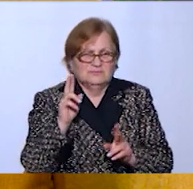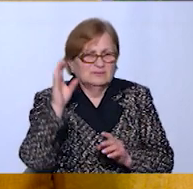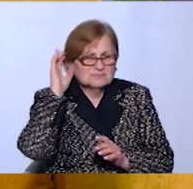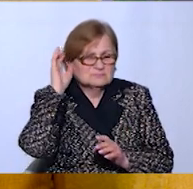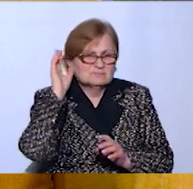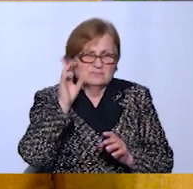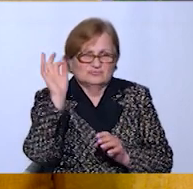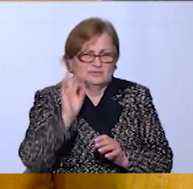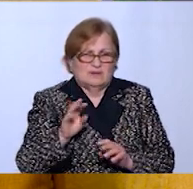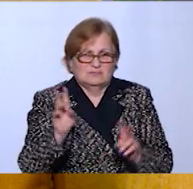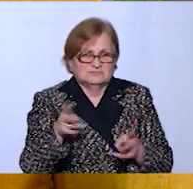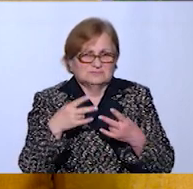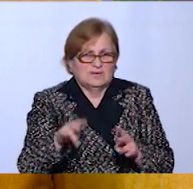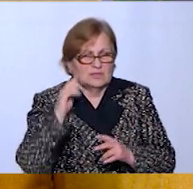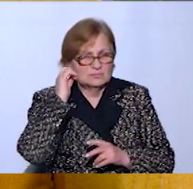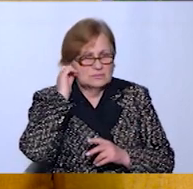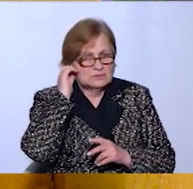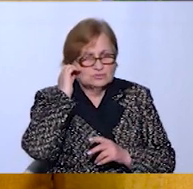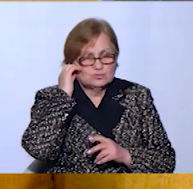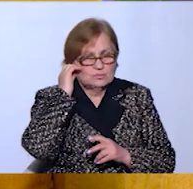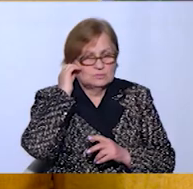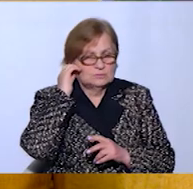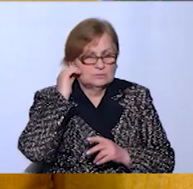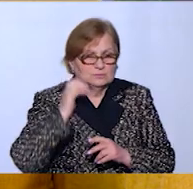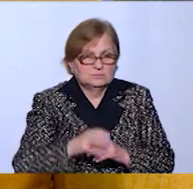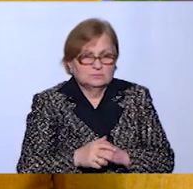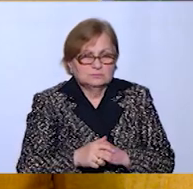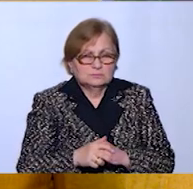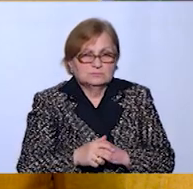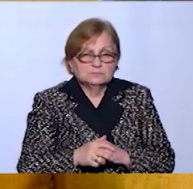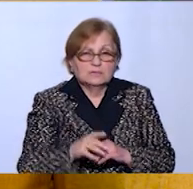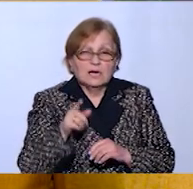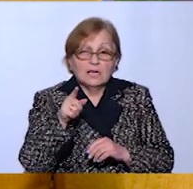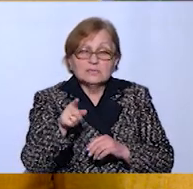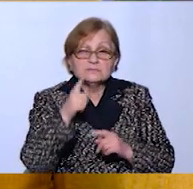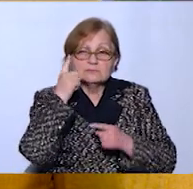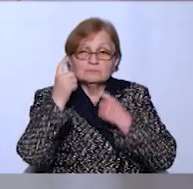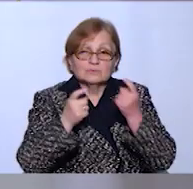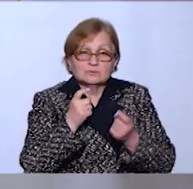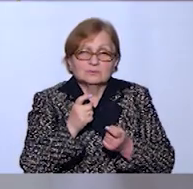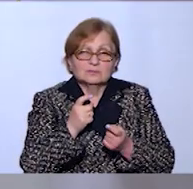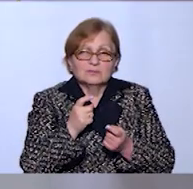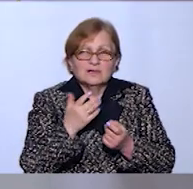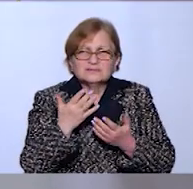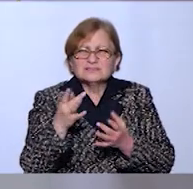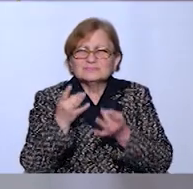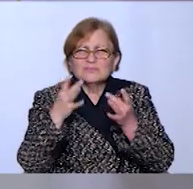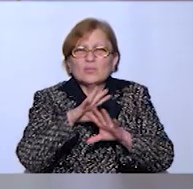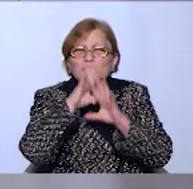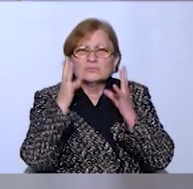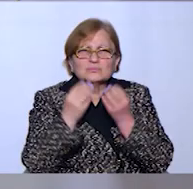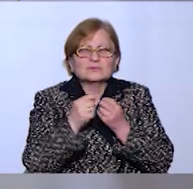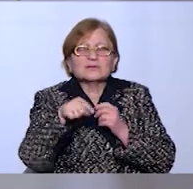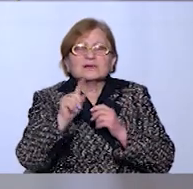ძალიან მნიშვნელოვანი, ხომ? რა რჩევას მისცემდით მშობლებს, როგორ იზრუნოს ბავშვის გარდა საკუთარ თავზეც? საკუთარი ემოციების ბრაზის